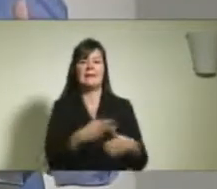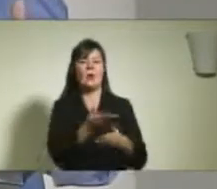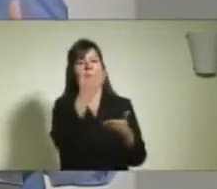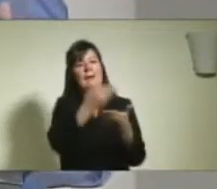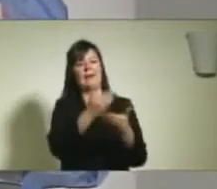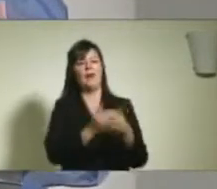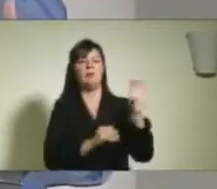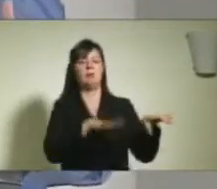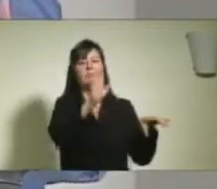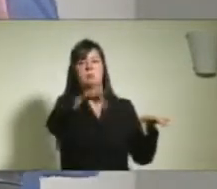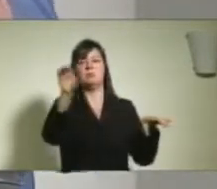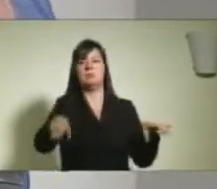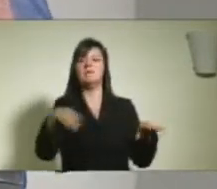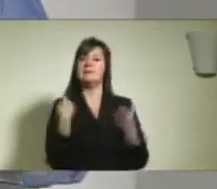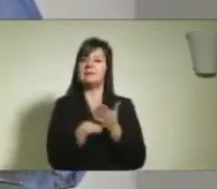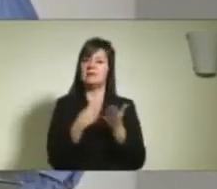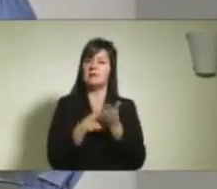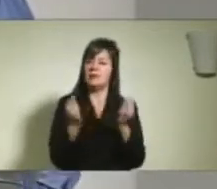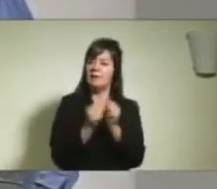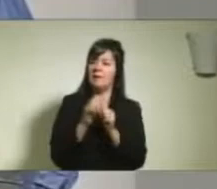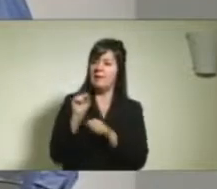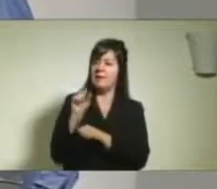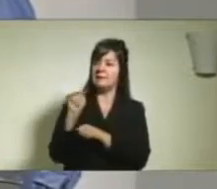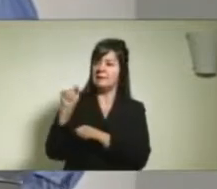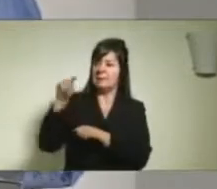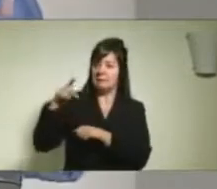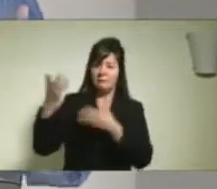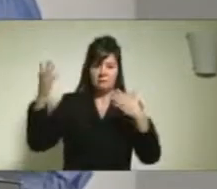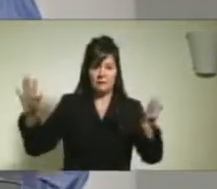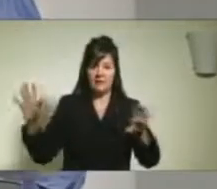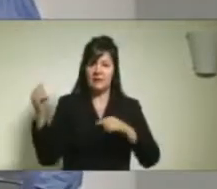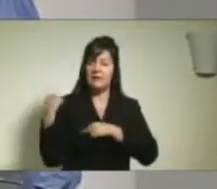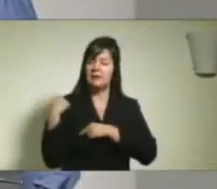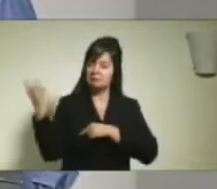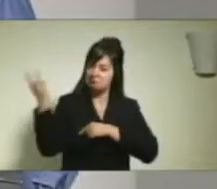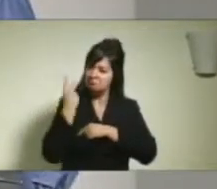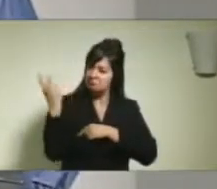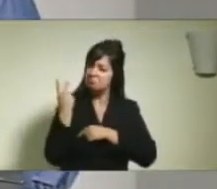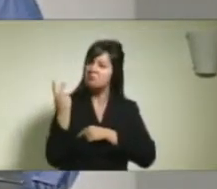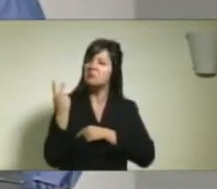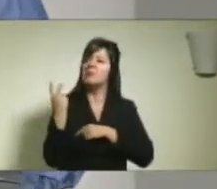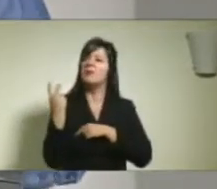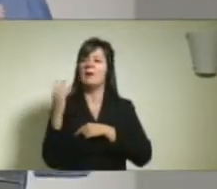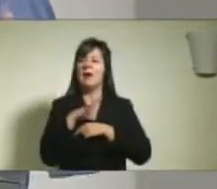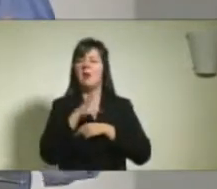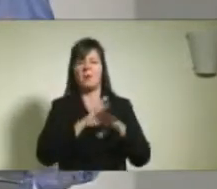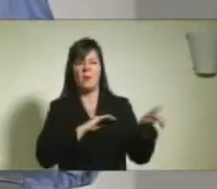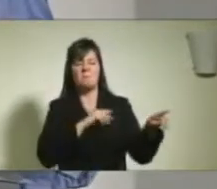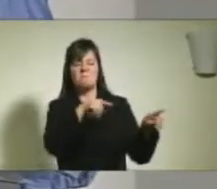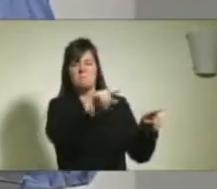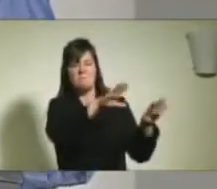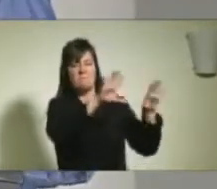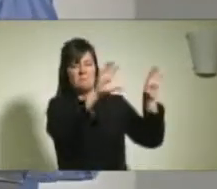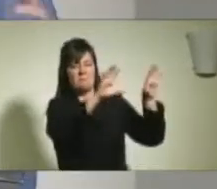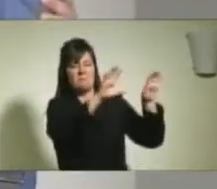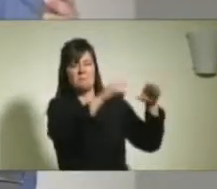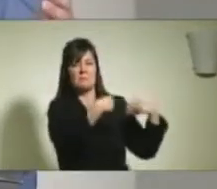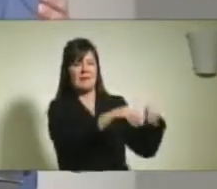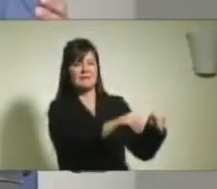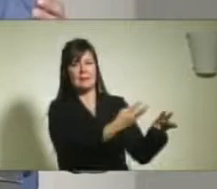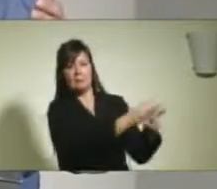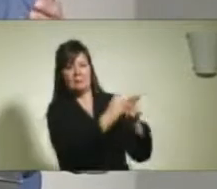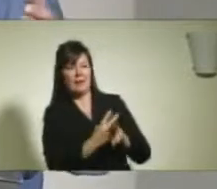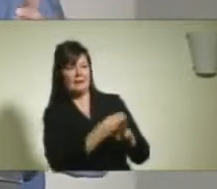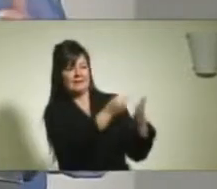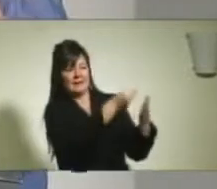parlé avec le STTP pour essayer de comprendre ce que font ces prêteurs sur salaire et ce qu'il faut faire